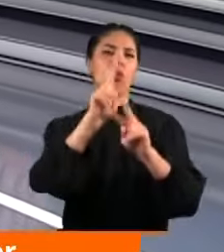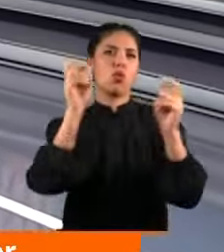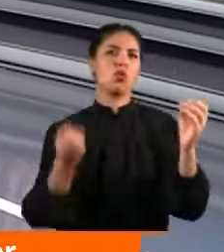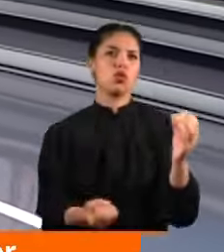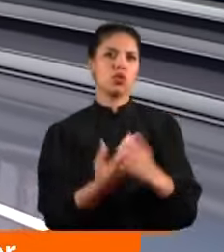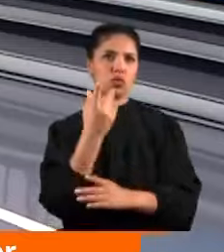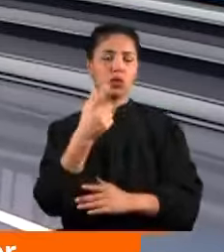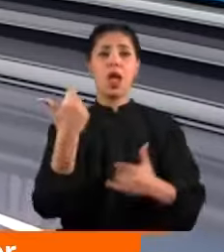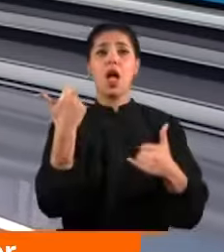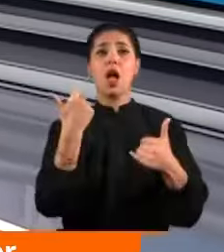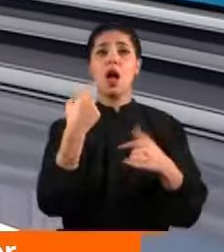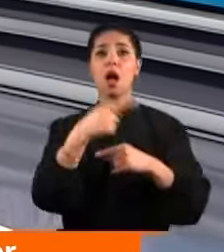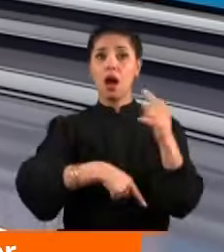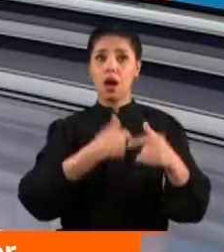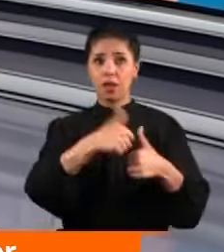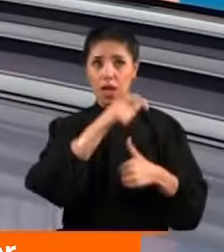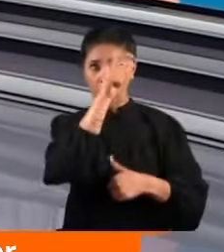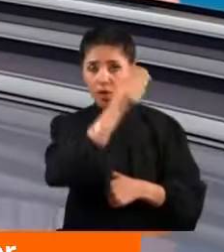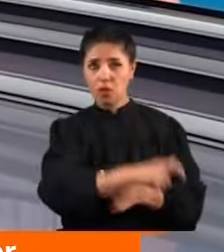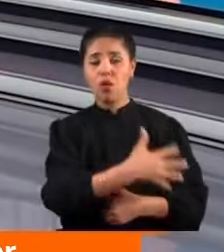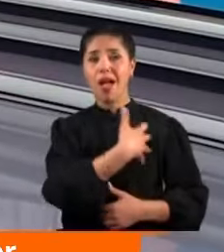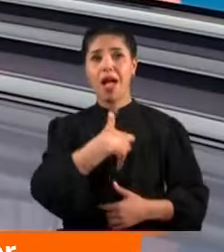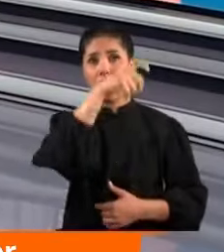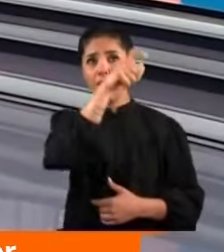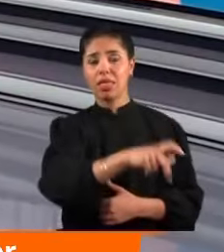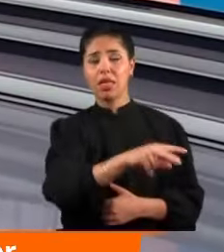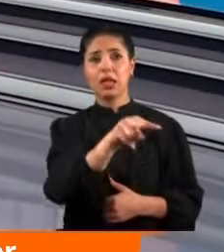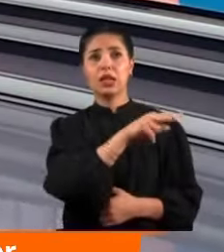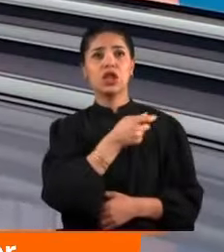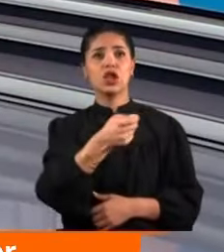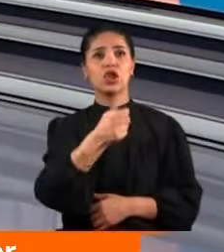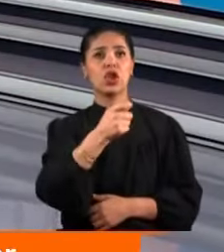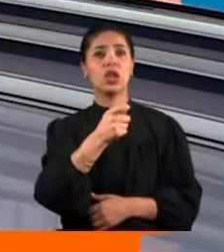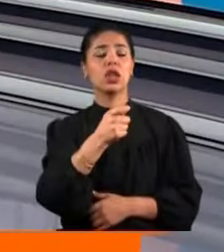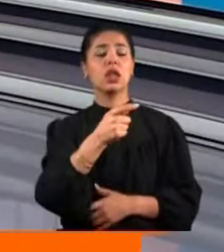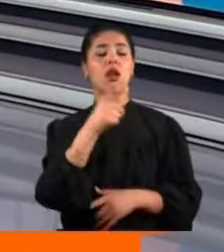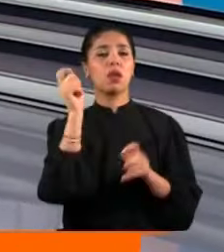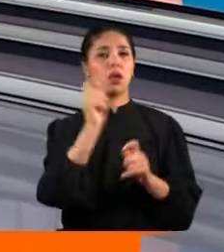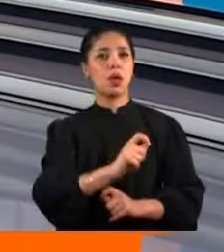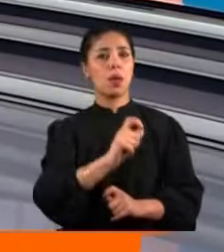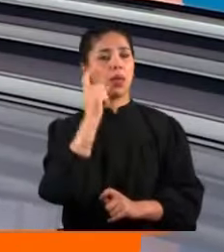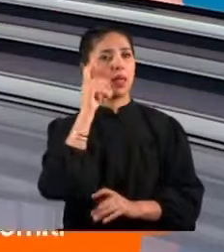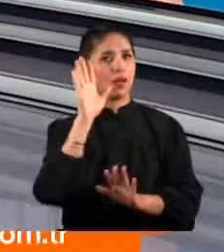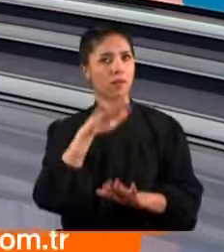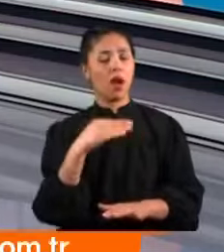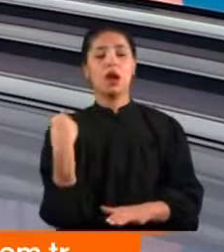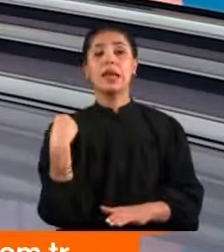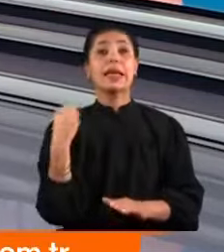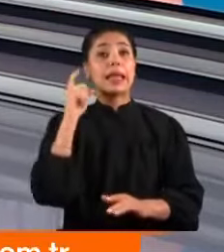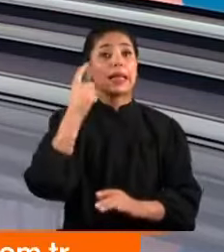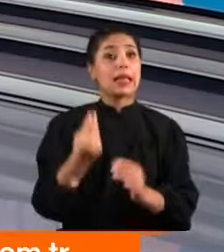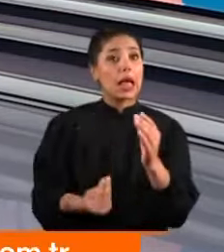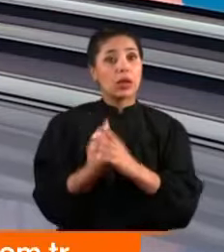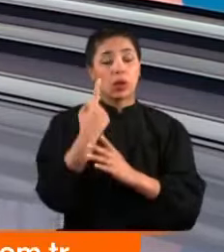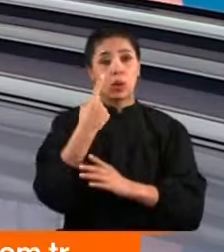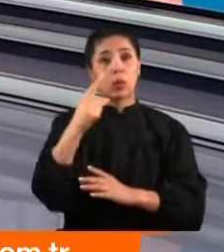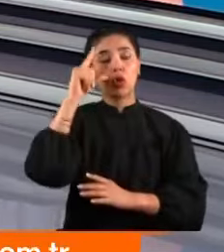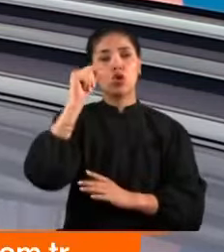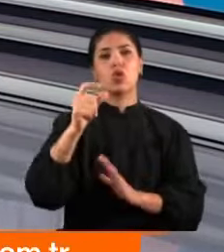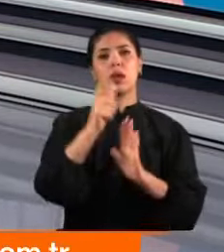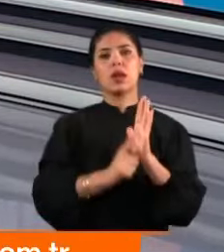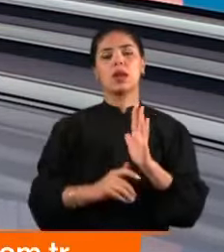ve annesinin hunharca işlenmiş bir cinayetin altında imzası olduğu öne sürülmüştü. Yeni iddialarla birlikte şüpheli listesine